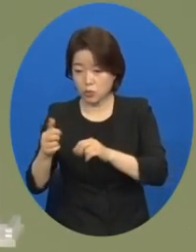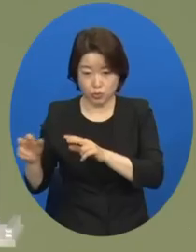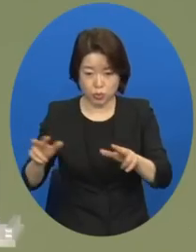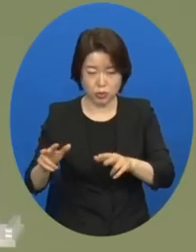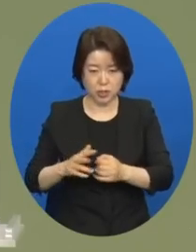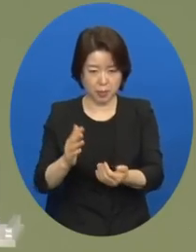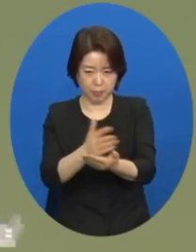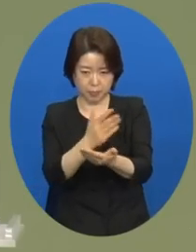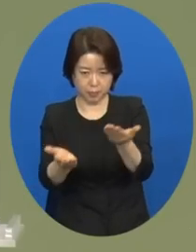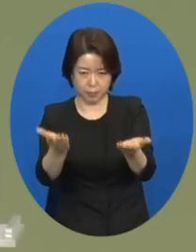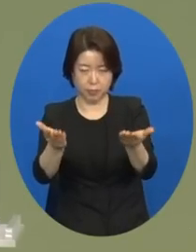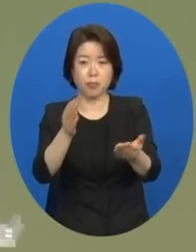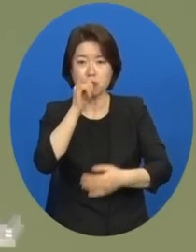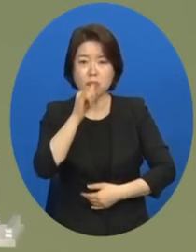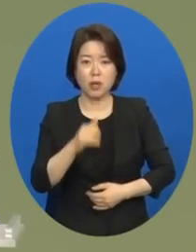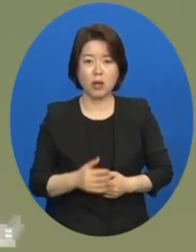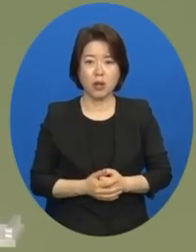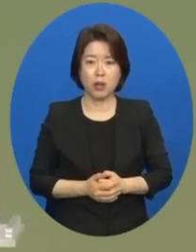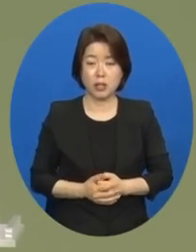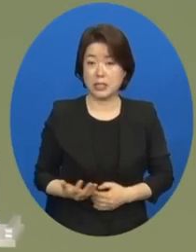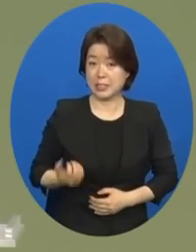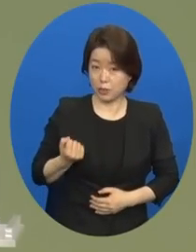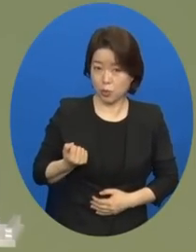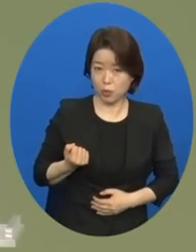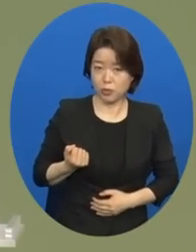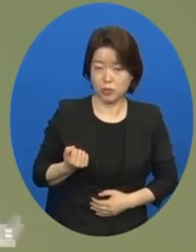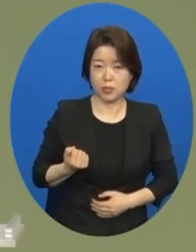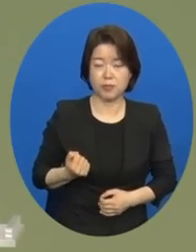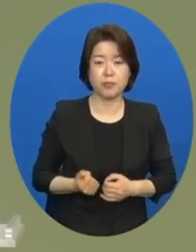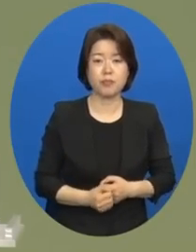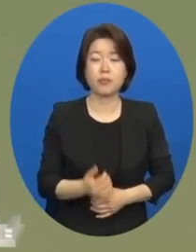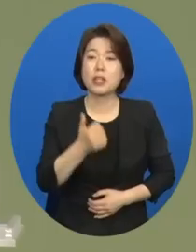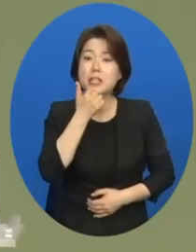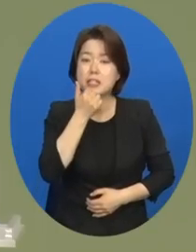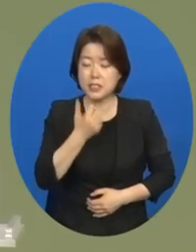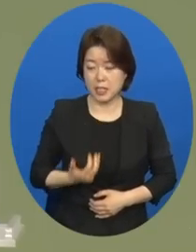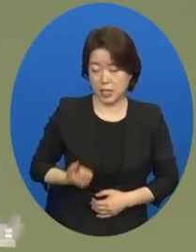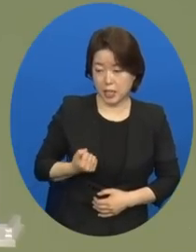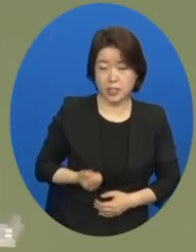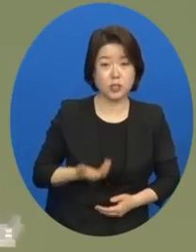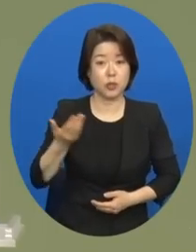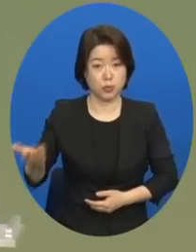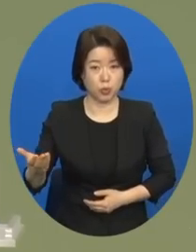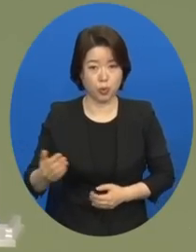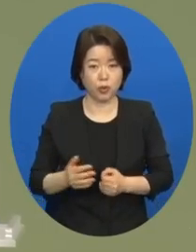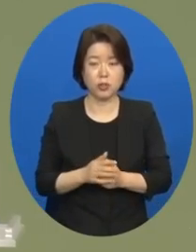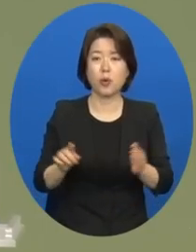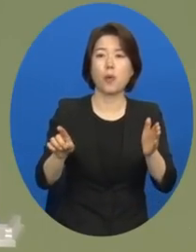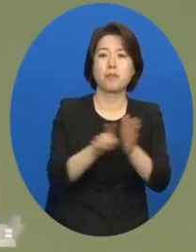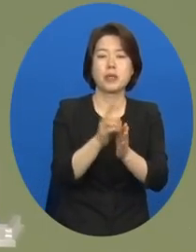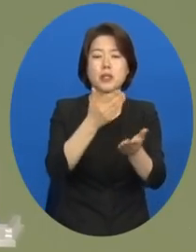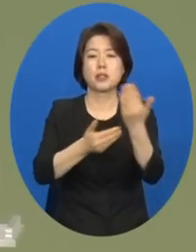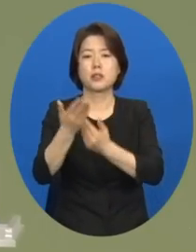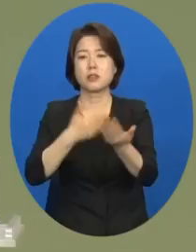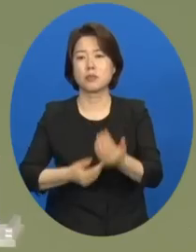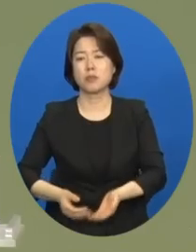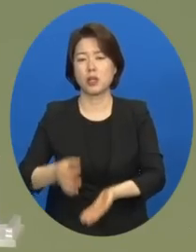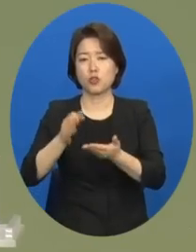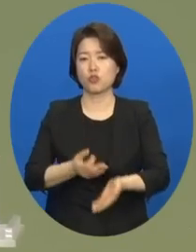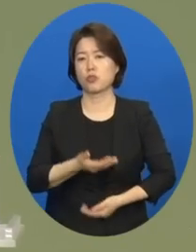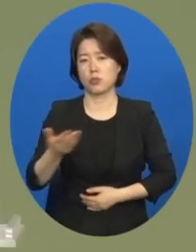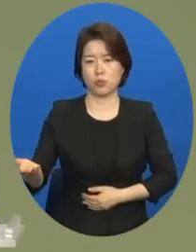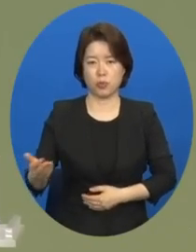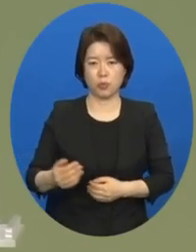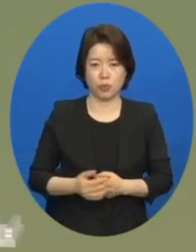이걸 분별했어 이 소유는 이삭에게는 소유를 줬다 그랬는데 그건 믿음의 유산을 말하는 거예요